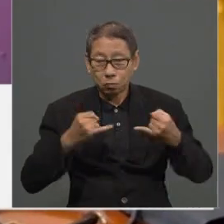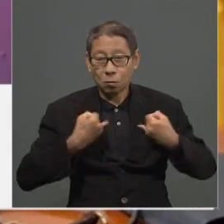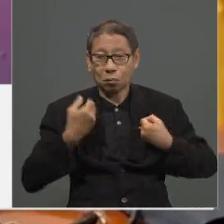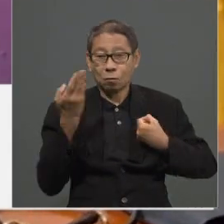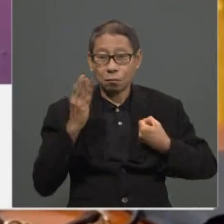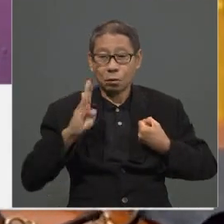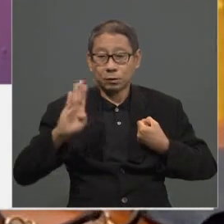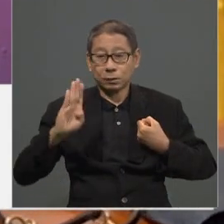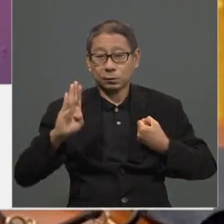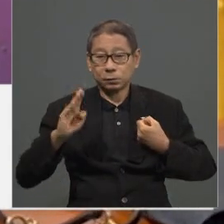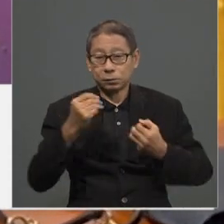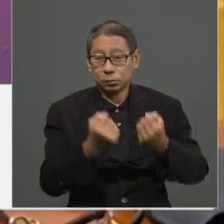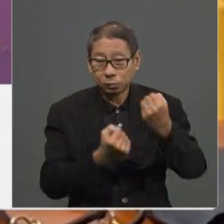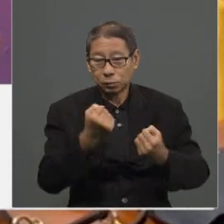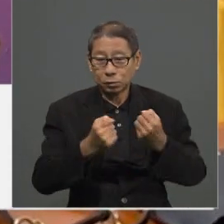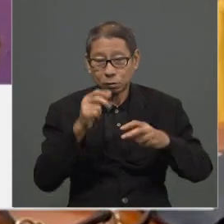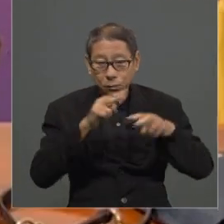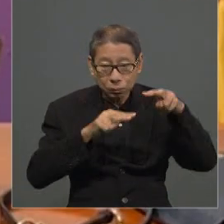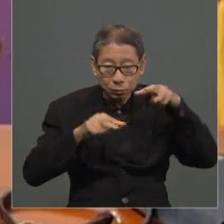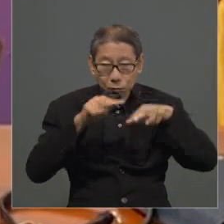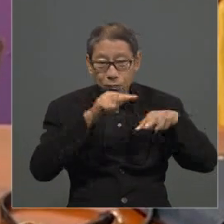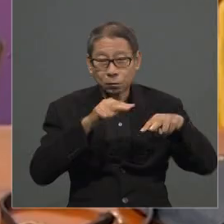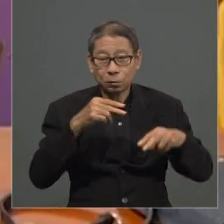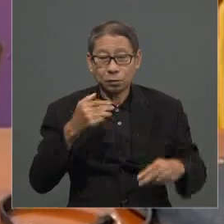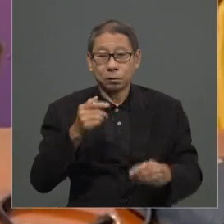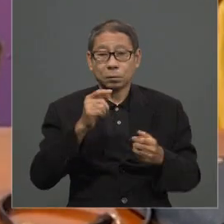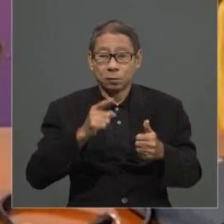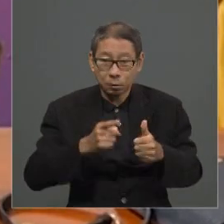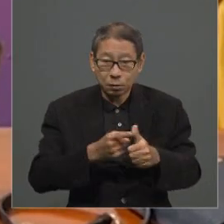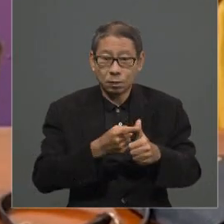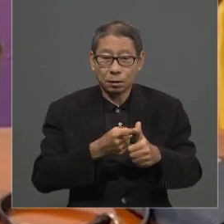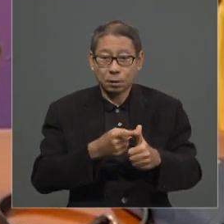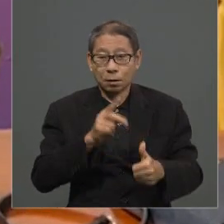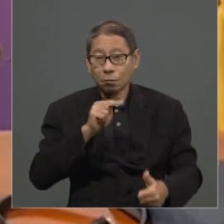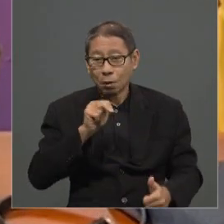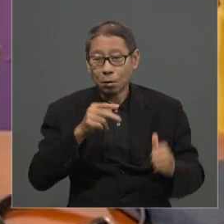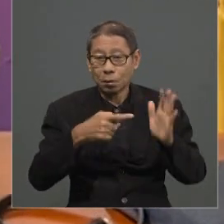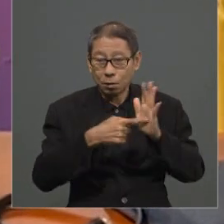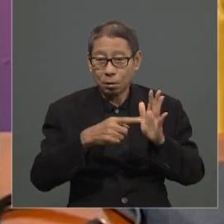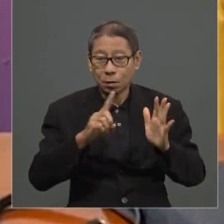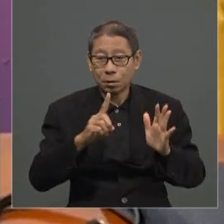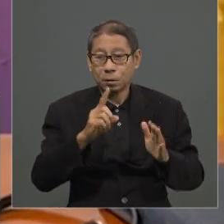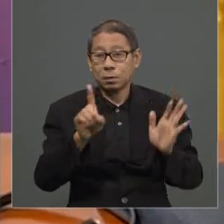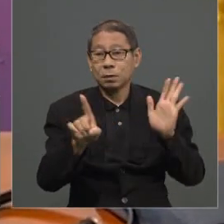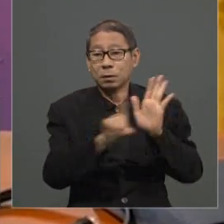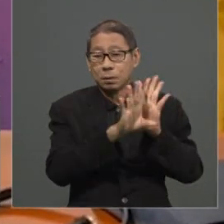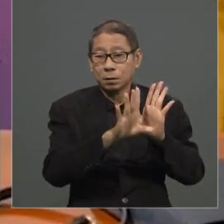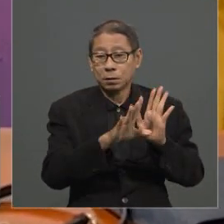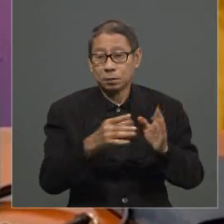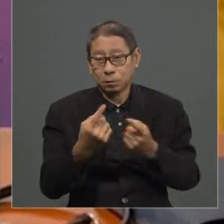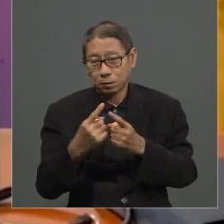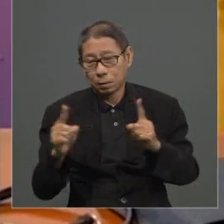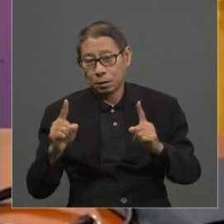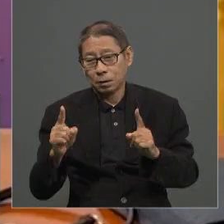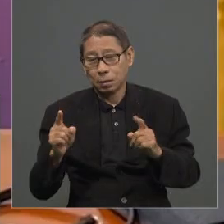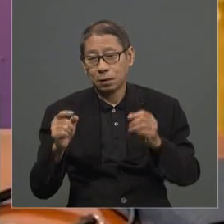ที่เป็นเจ้าของรถเนี่ยนะเข้ามาตรวจสภาพซึ่งตอนแรกวันนี้เนี่ยนัดหมายเข้ามา1คันที่เหลือจะตามมาแต่ล่าสุดทราบมาว่าตก